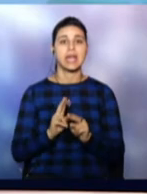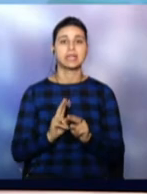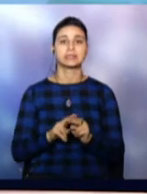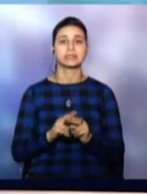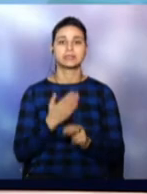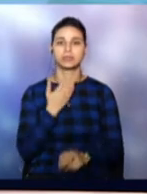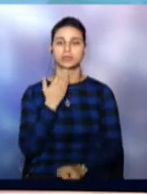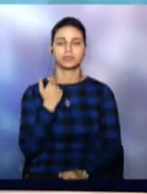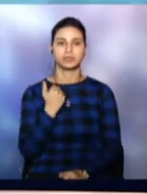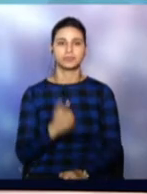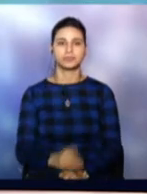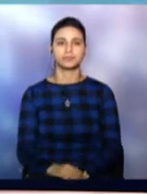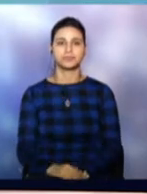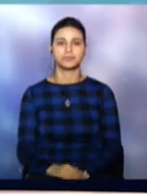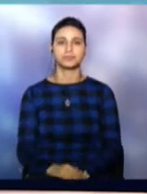არის